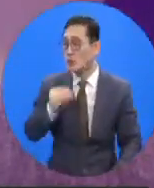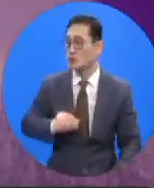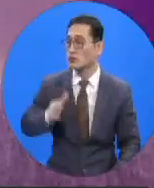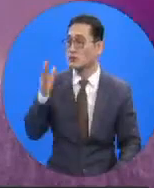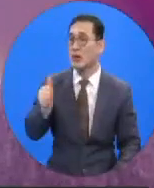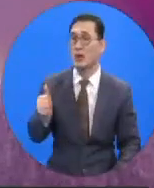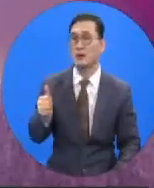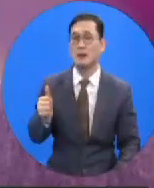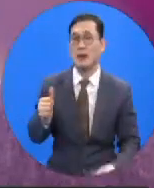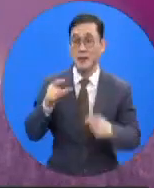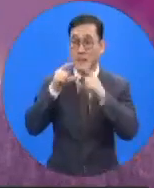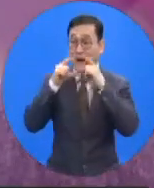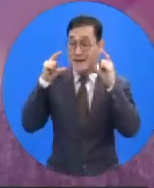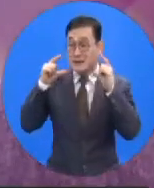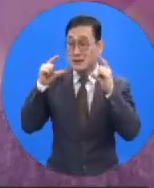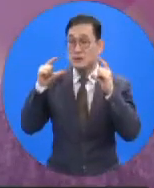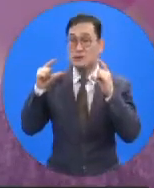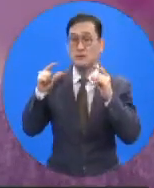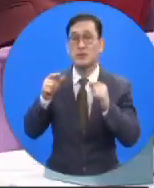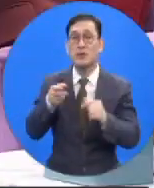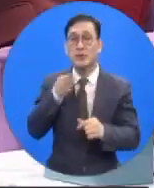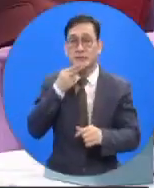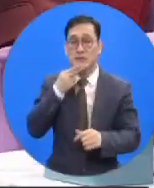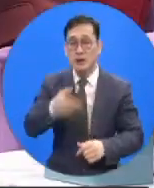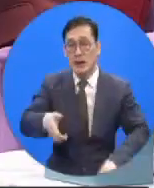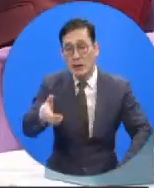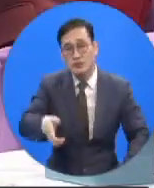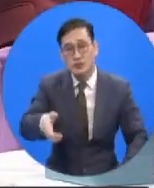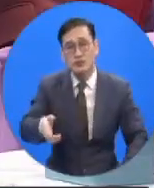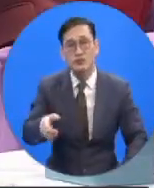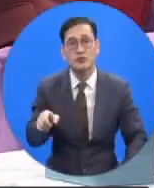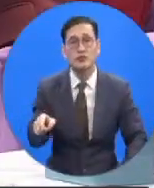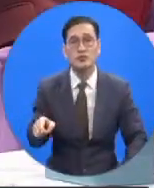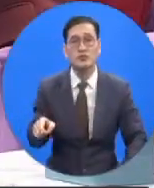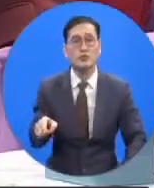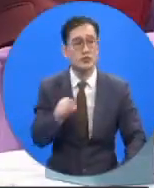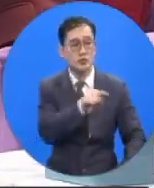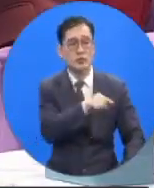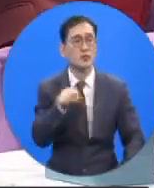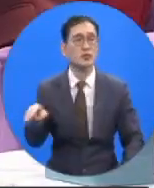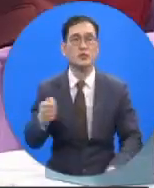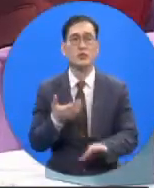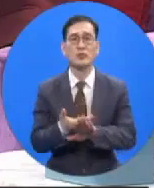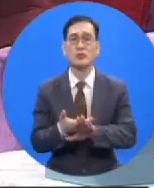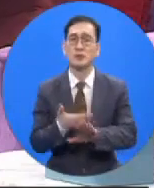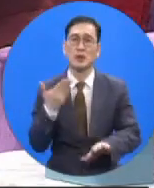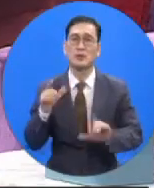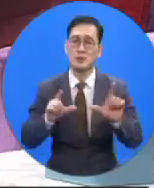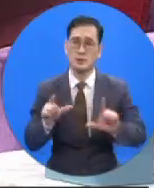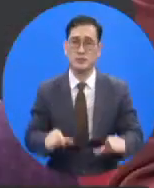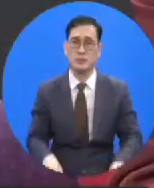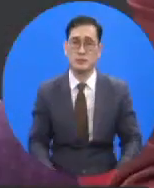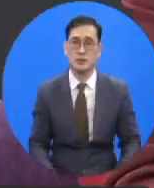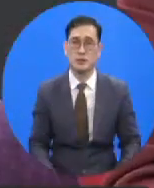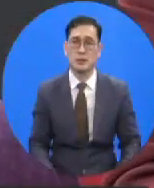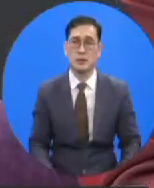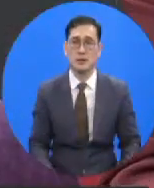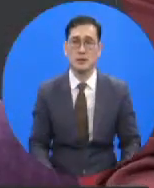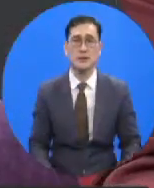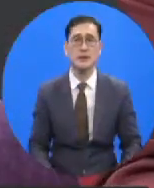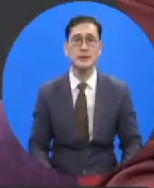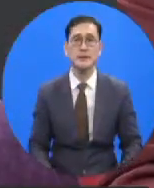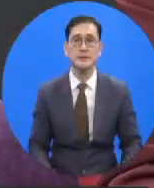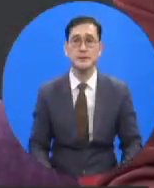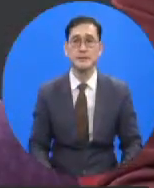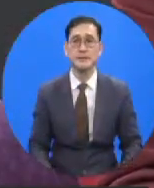있으면서 마스크를 안 수가 앞서 까지 해서 논란이 등이 이제 이게 너무 대비가 되죠 그쵸 그 학생은 뭐 아프려고